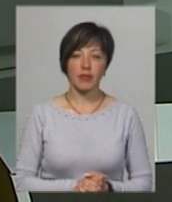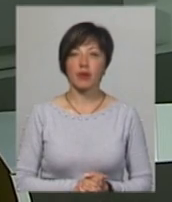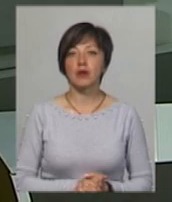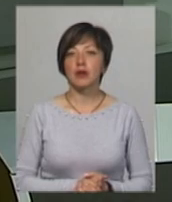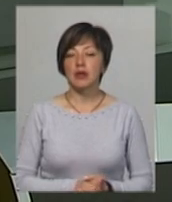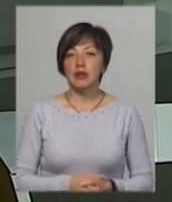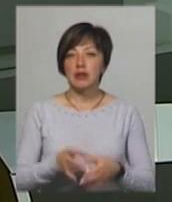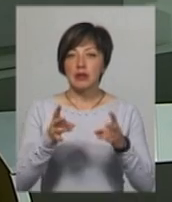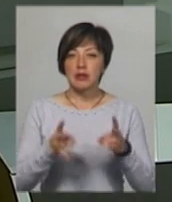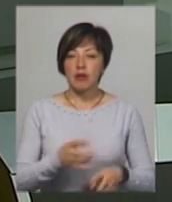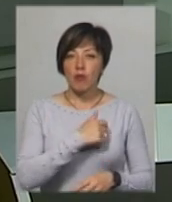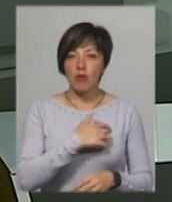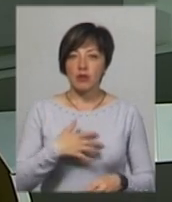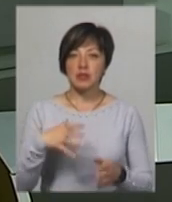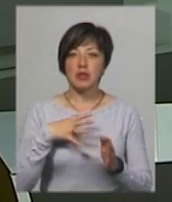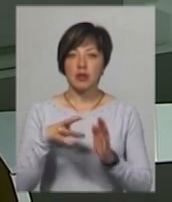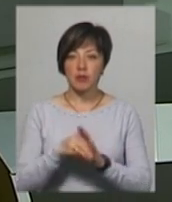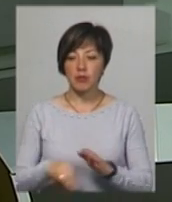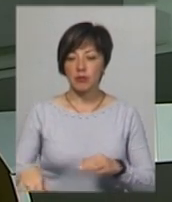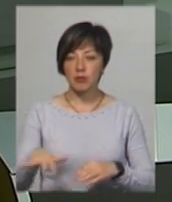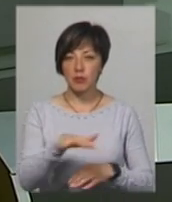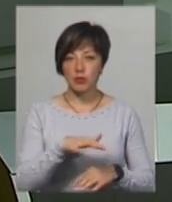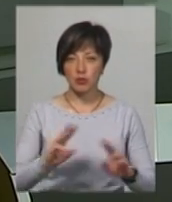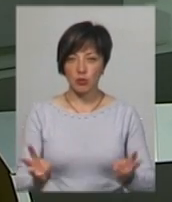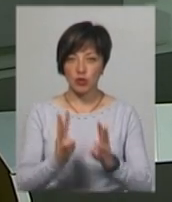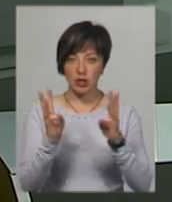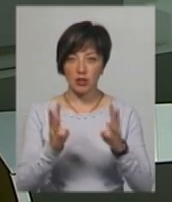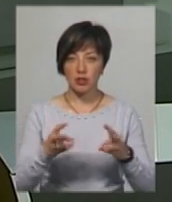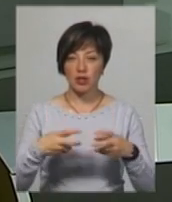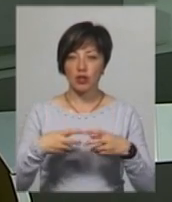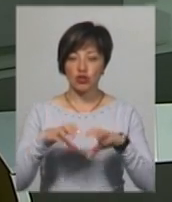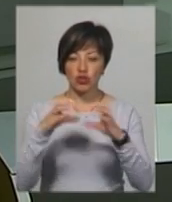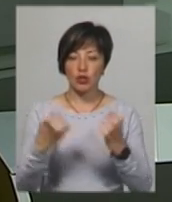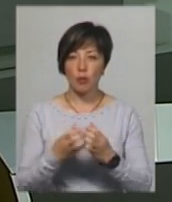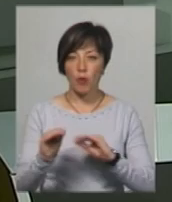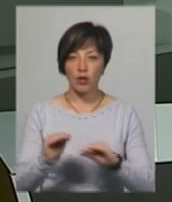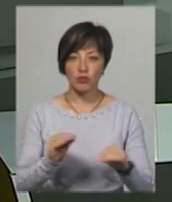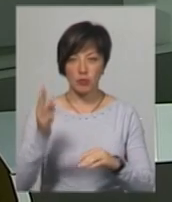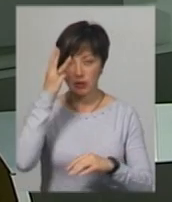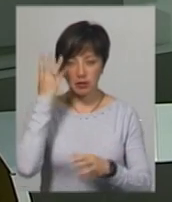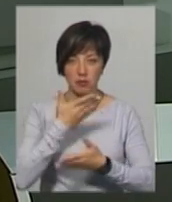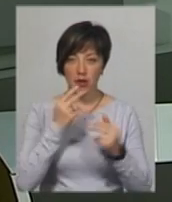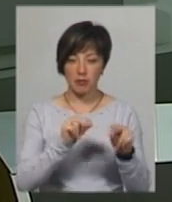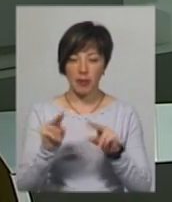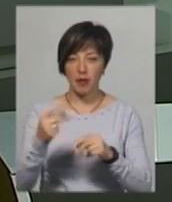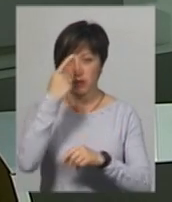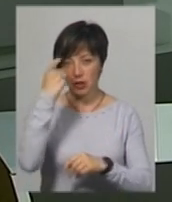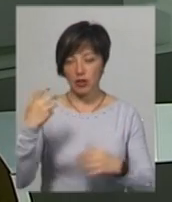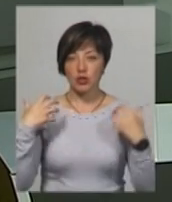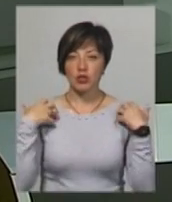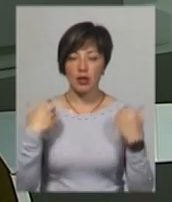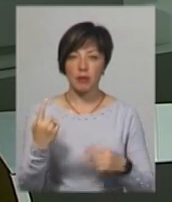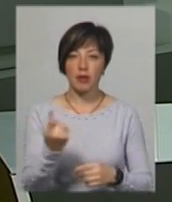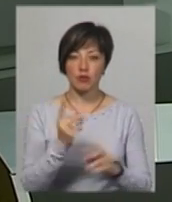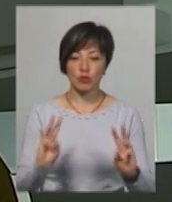Травмованих та загиблих під час пожежі приміщення шиномонтажу, яка сталася сьогодні у Хмельницькому, немає. Про це повідомив начальник 1-го